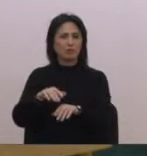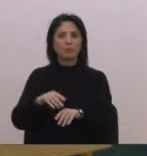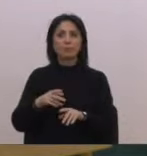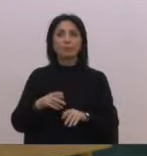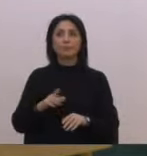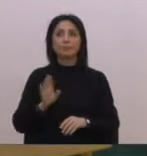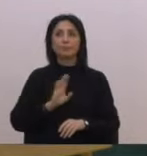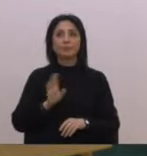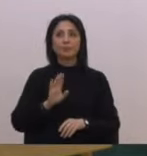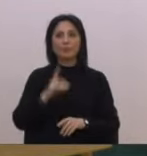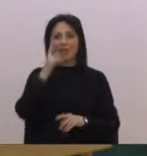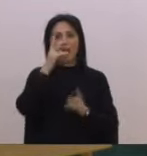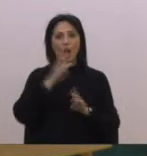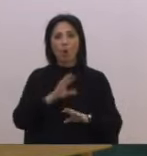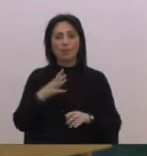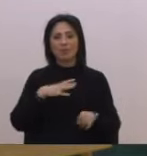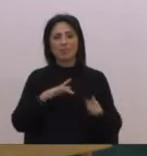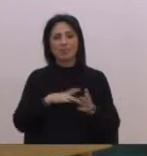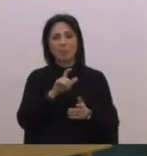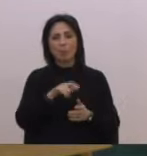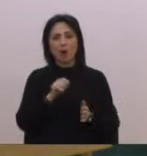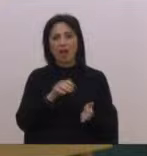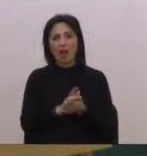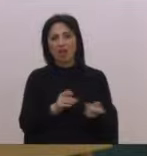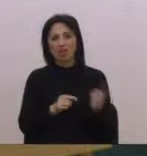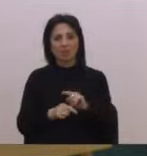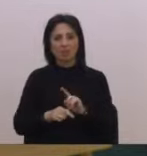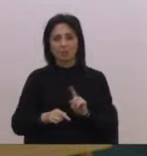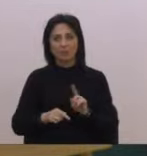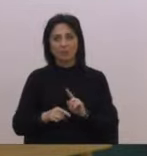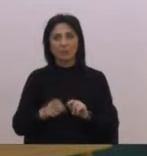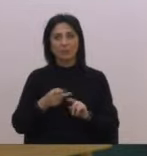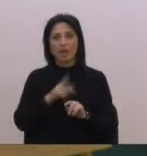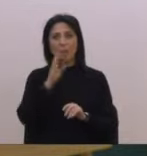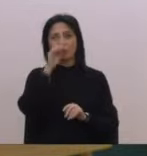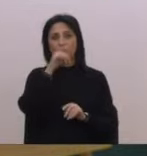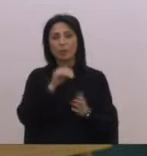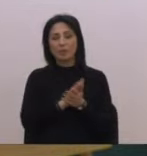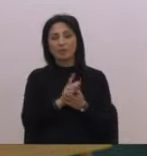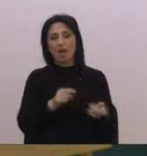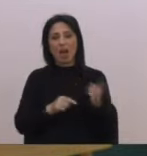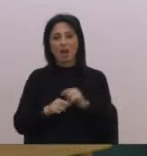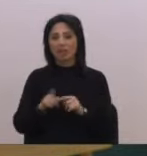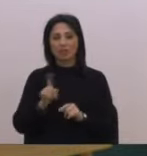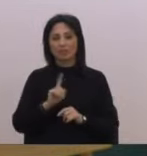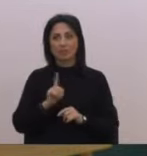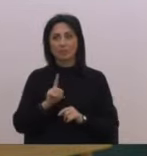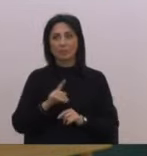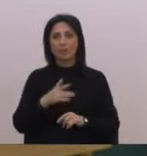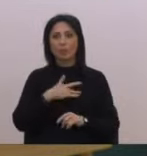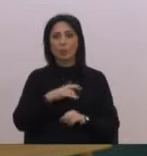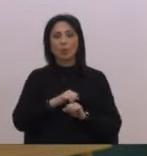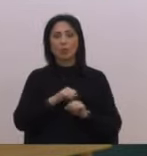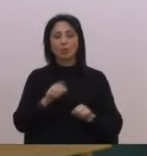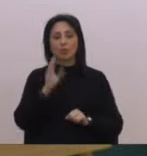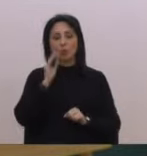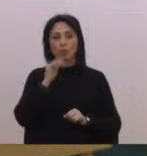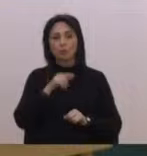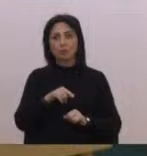არა გაუბედურებული საქართველოს მოქალაქეების ხარჯზე, არა იმშობლების ხარჯზე, რომლებსაც გული უსწრებათ,